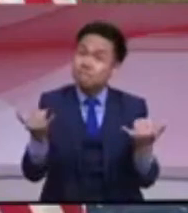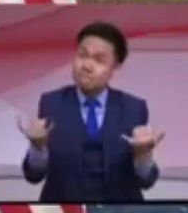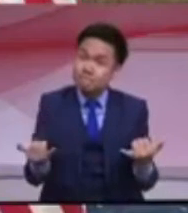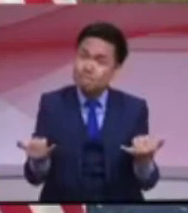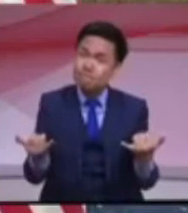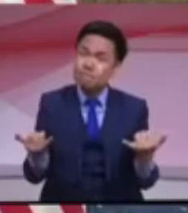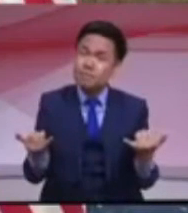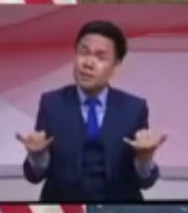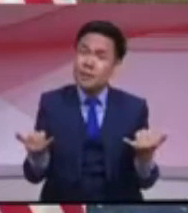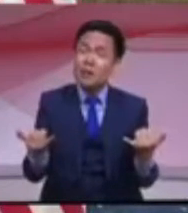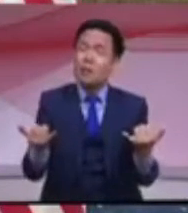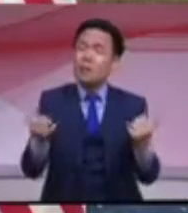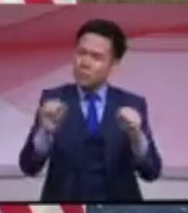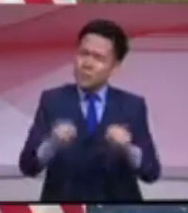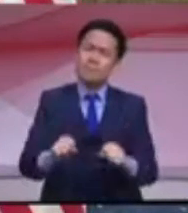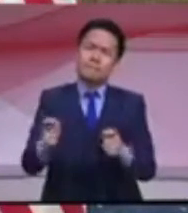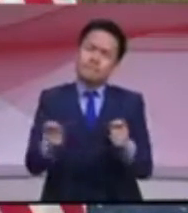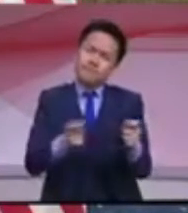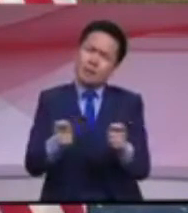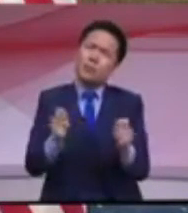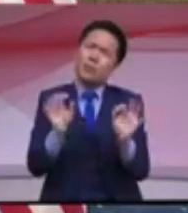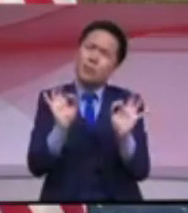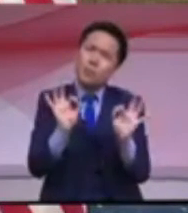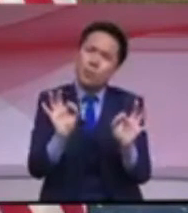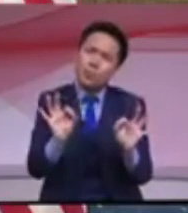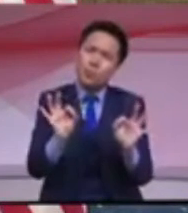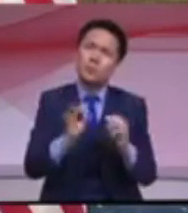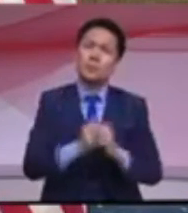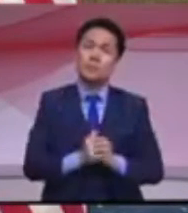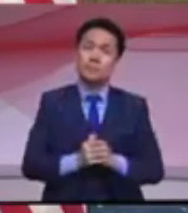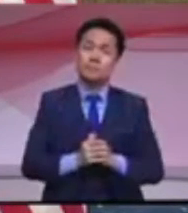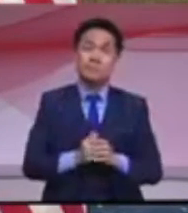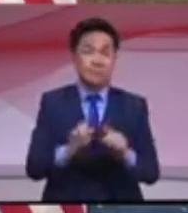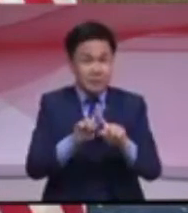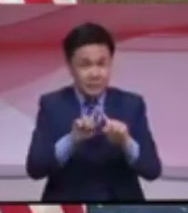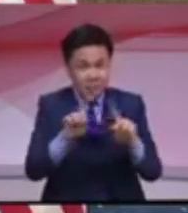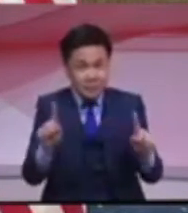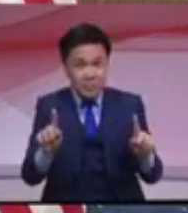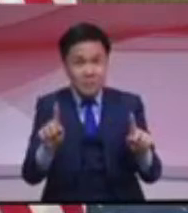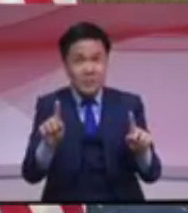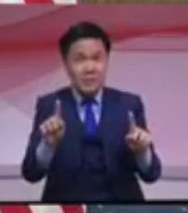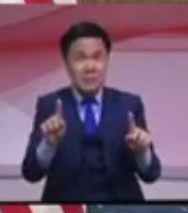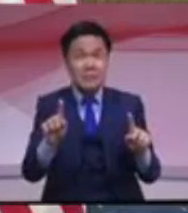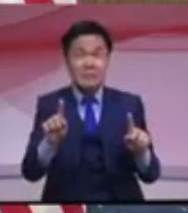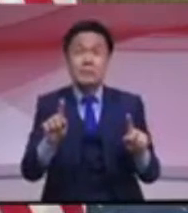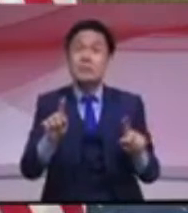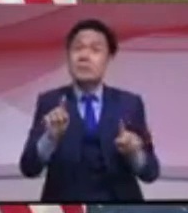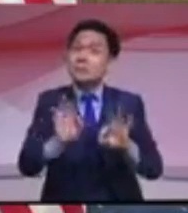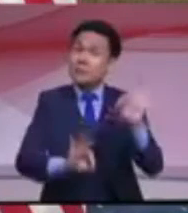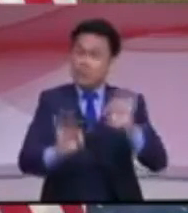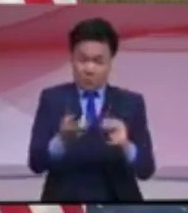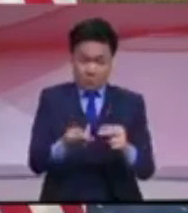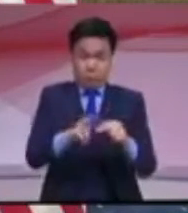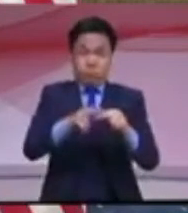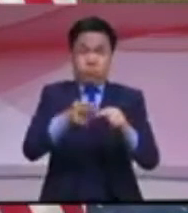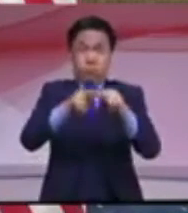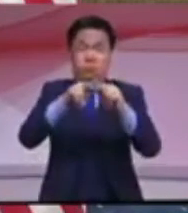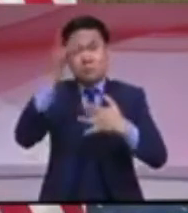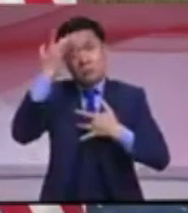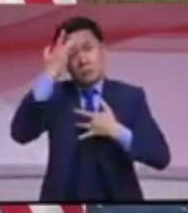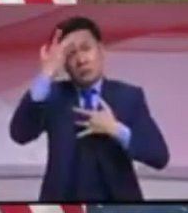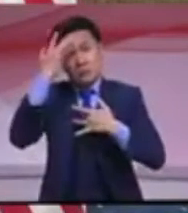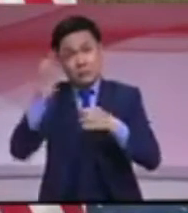keadaan adalah terkawal Hai namun sekiranya berlaku peningkatan cash jangkitan